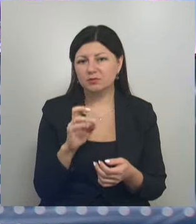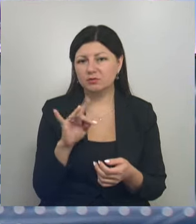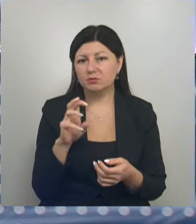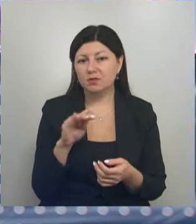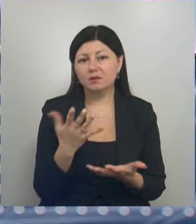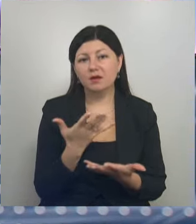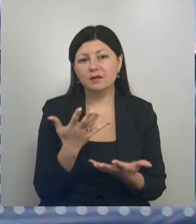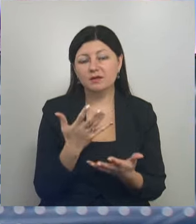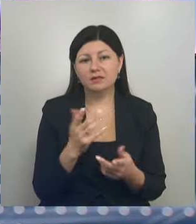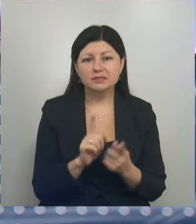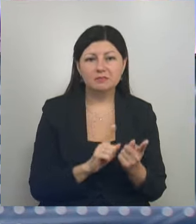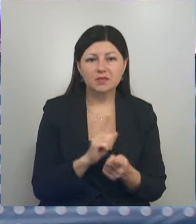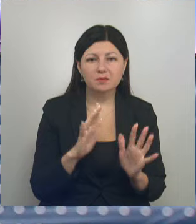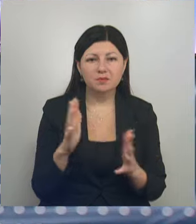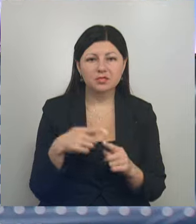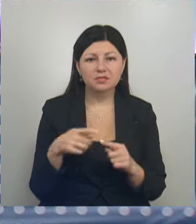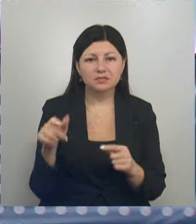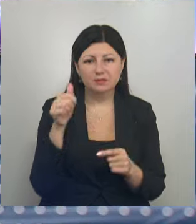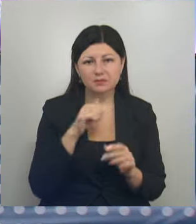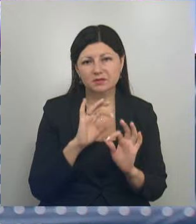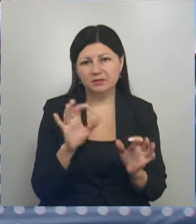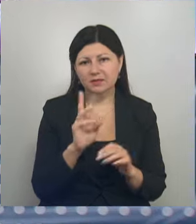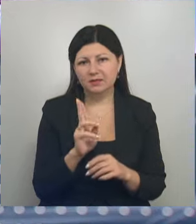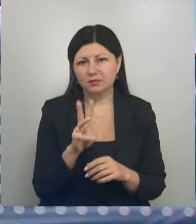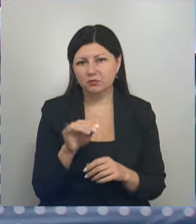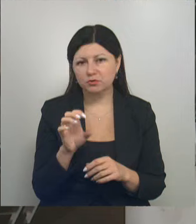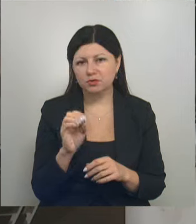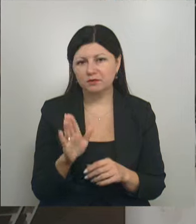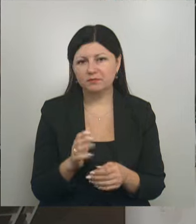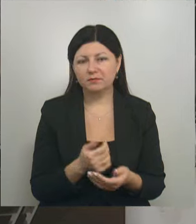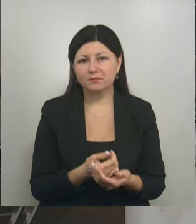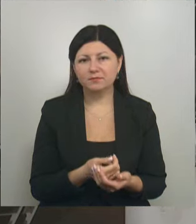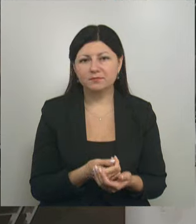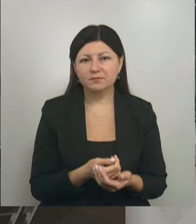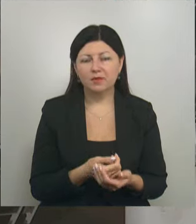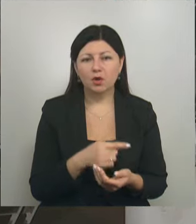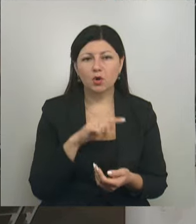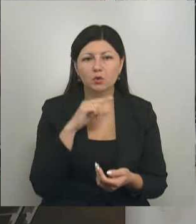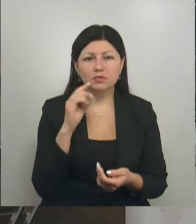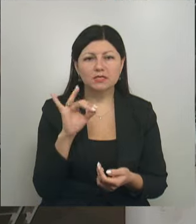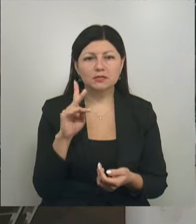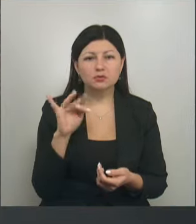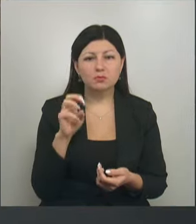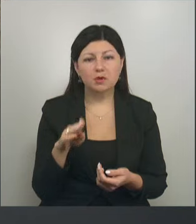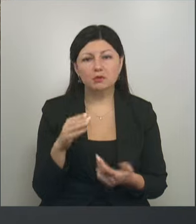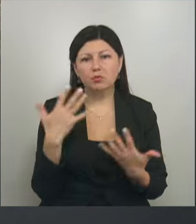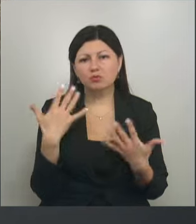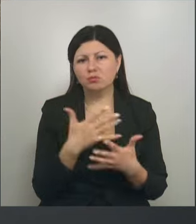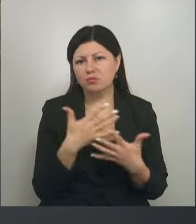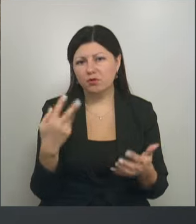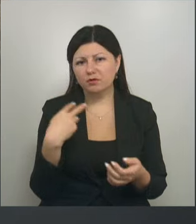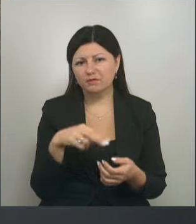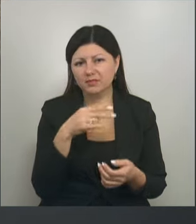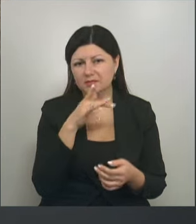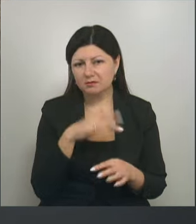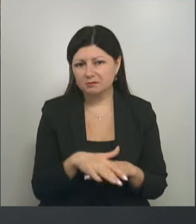изменения там произошли всего за несколько месяцев, расскажет Кирилл Мусаев. Русский инструмент на рынке уже более 20 лет.